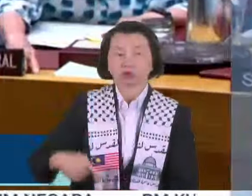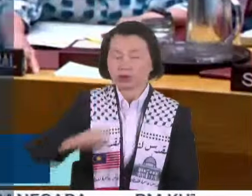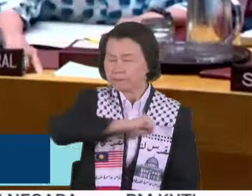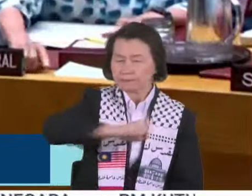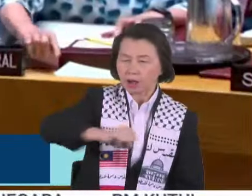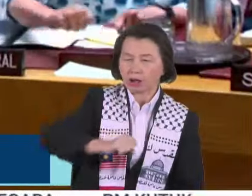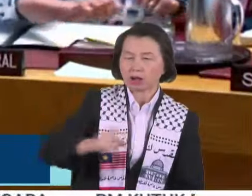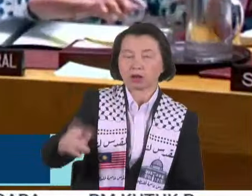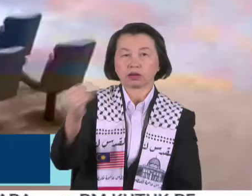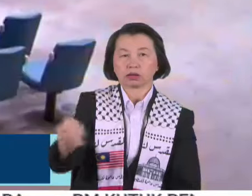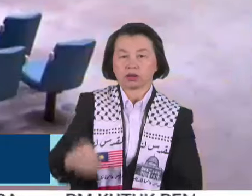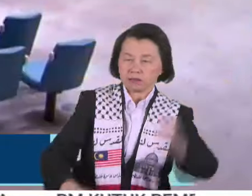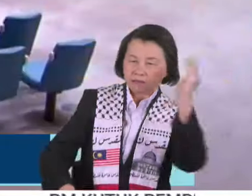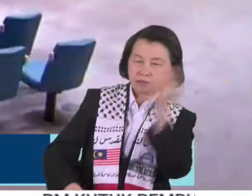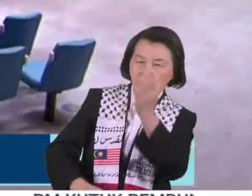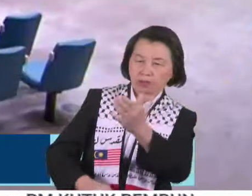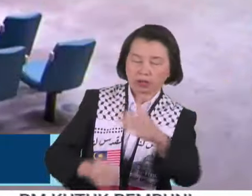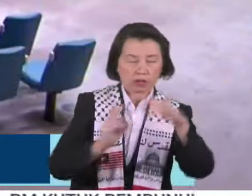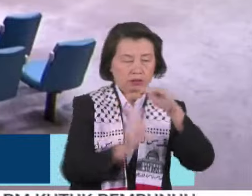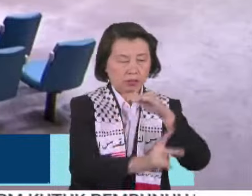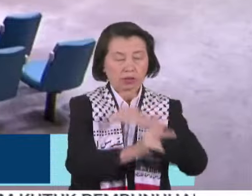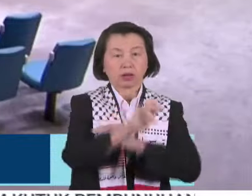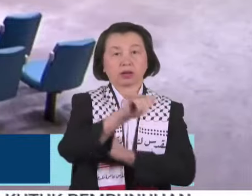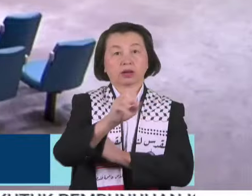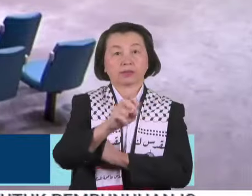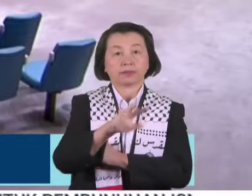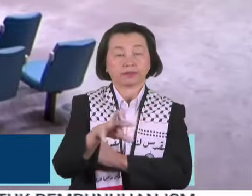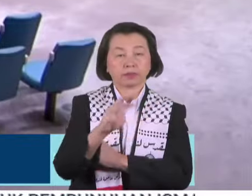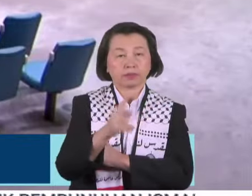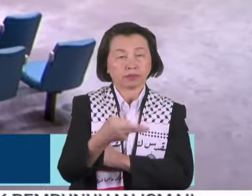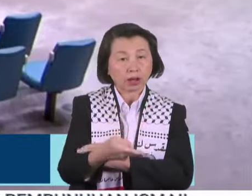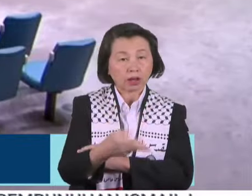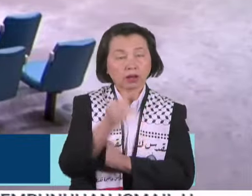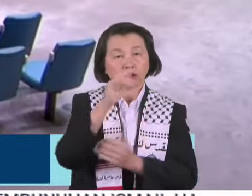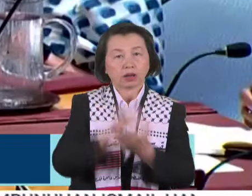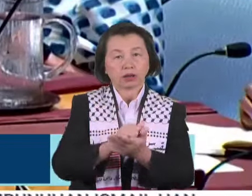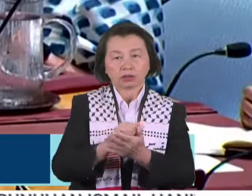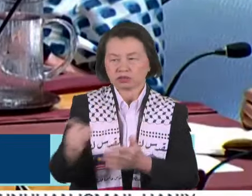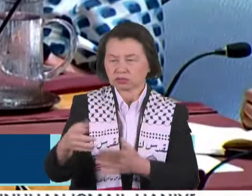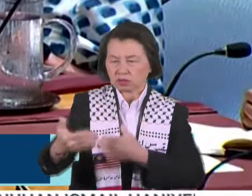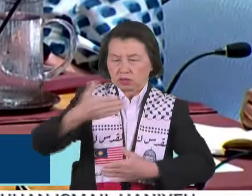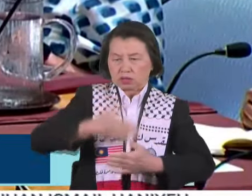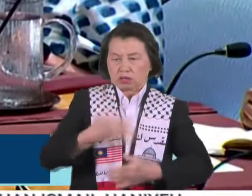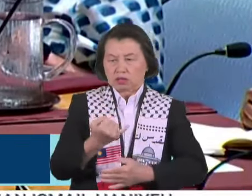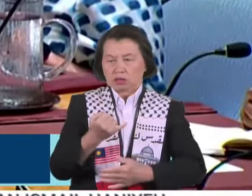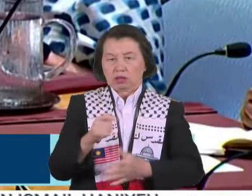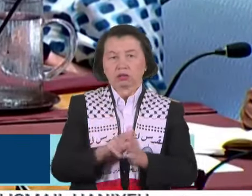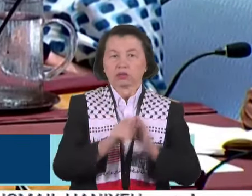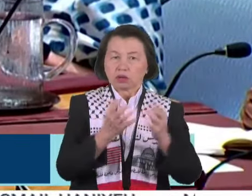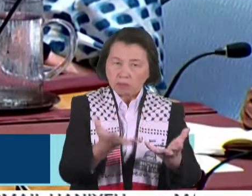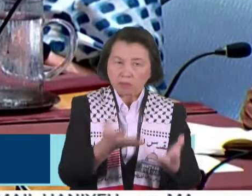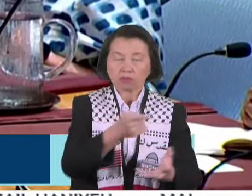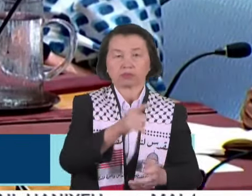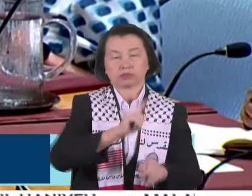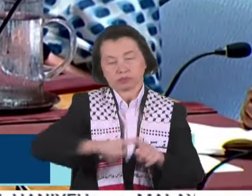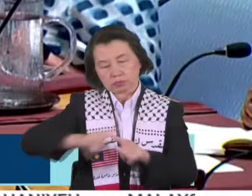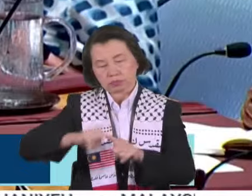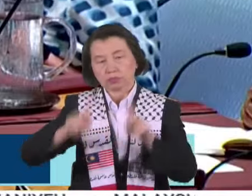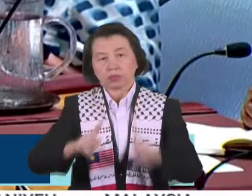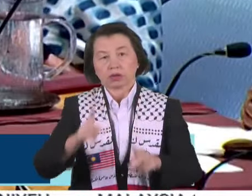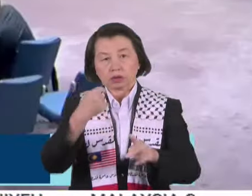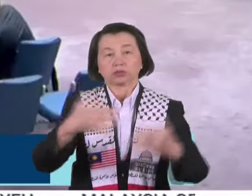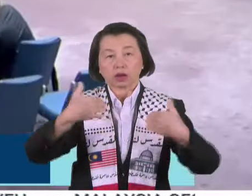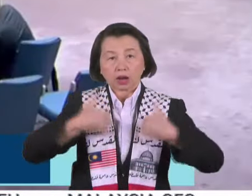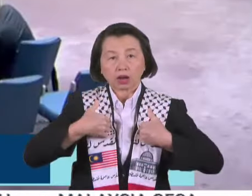China bantah dan mengutuk keras pembunuhan Haniyeh. Pembunuhan itu disifatkan sabotaj ke atas kesungguhan pelbagai pihak